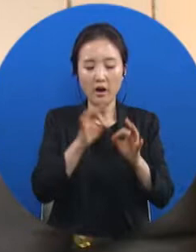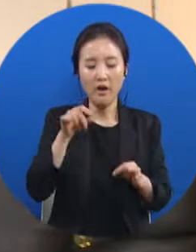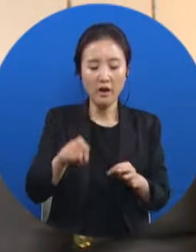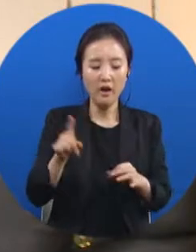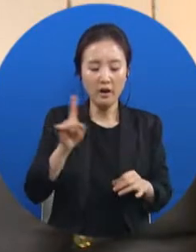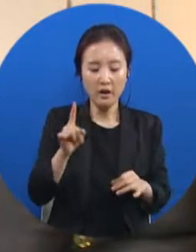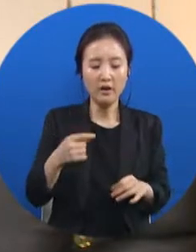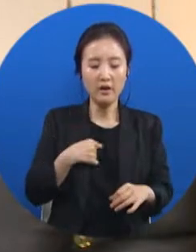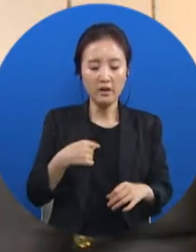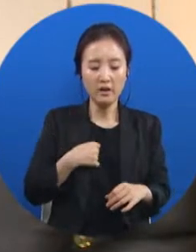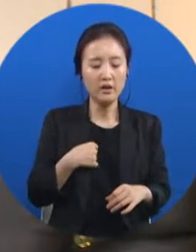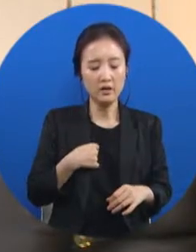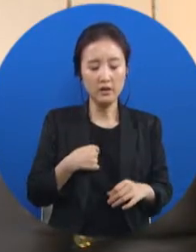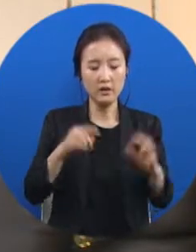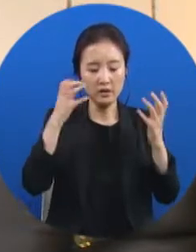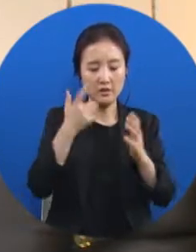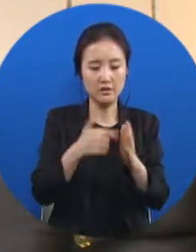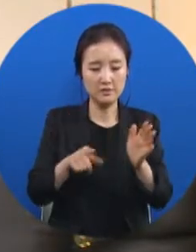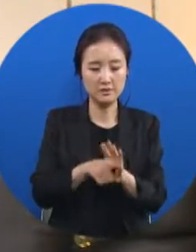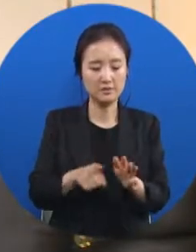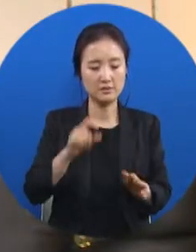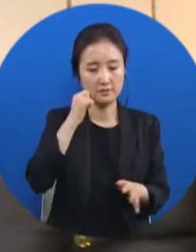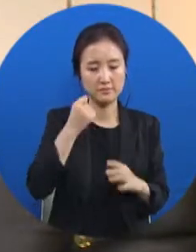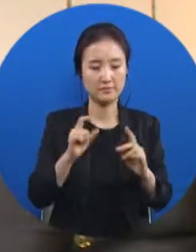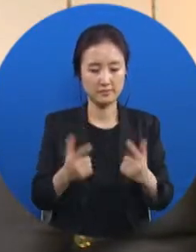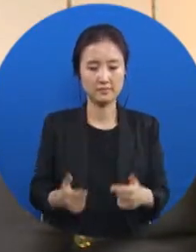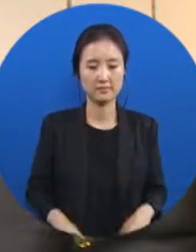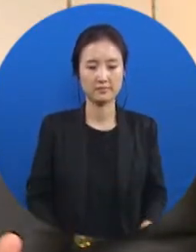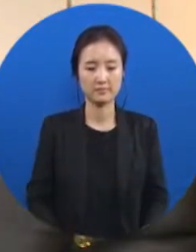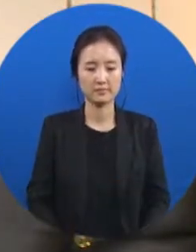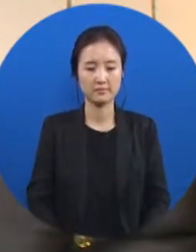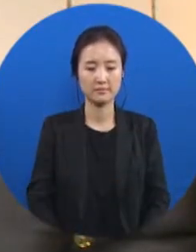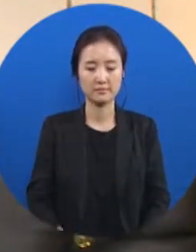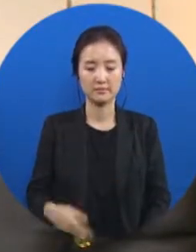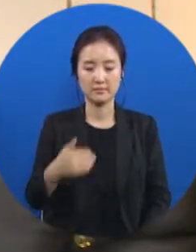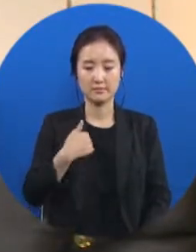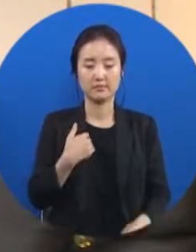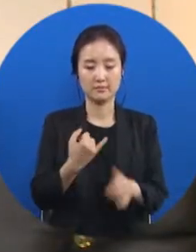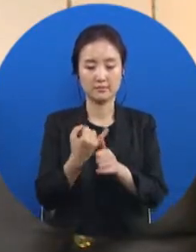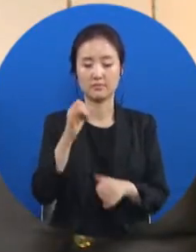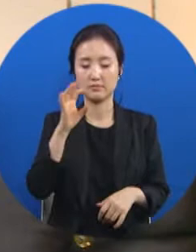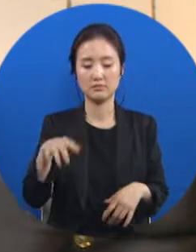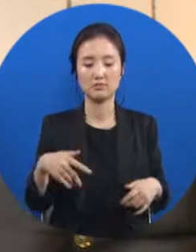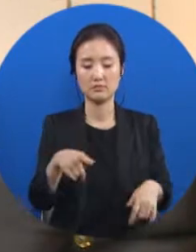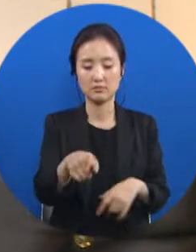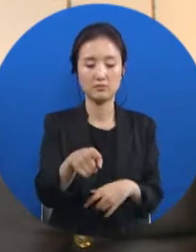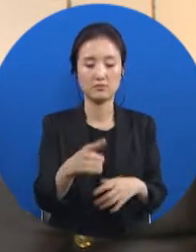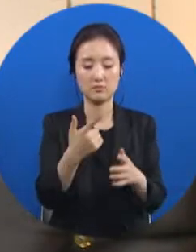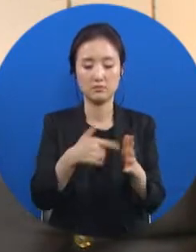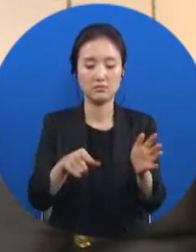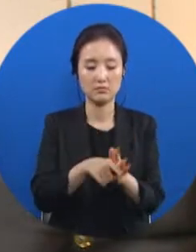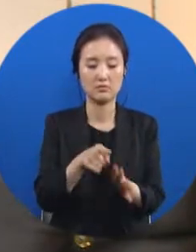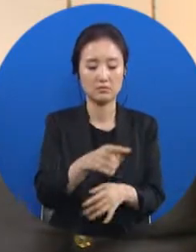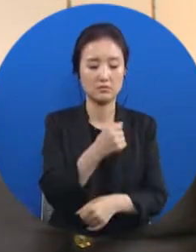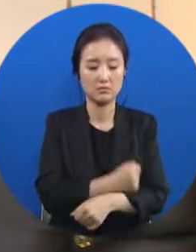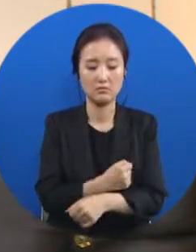어렵지 않게 돼요. 그래서 항상 제 와이프랑 싸워요. 당신은 이렇게 해야 된다고 하는데 왜 애들이 해달라면 다 해주냐.